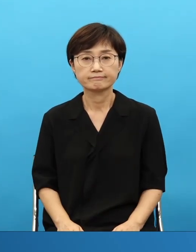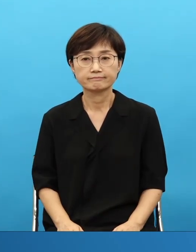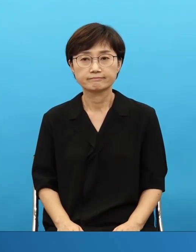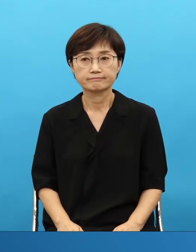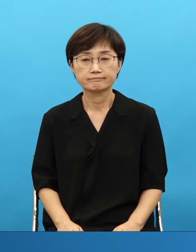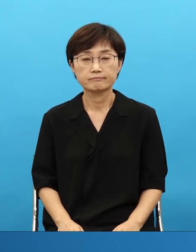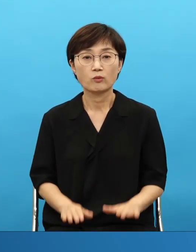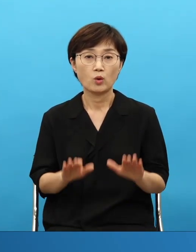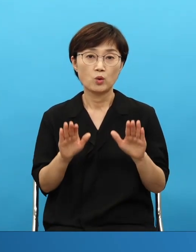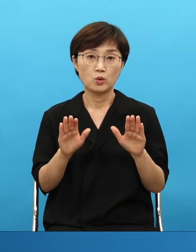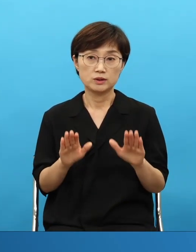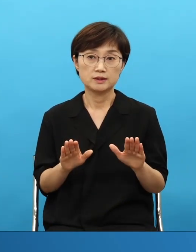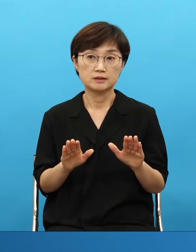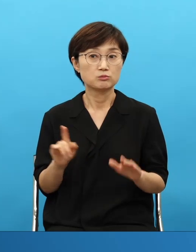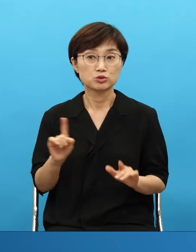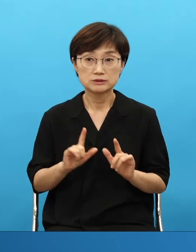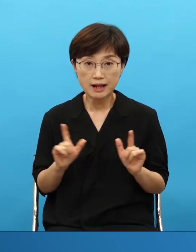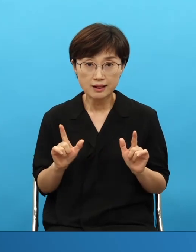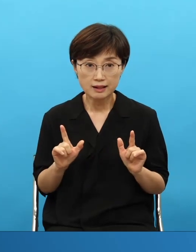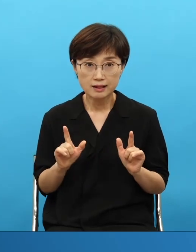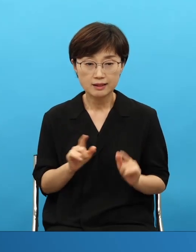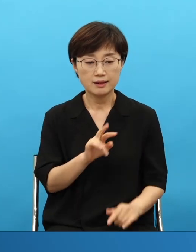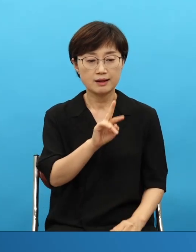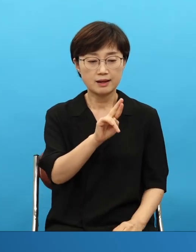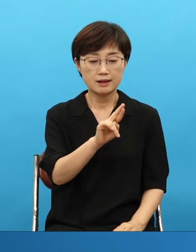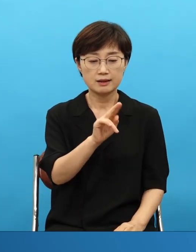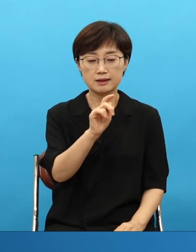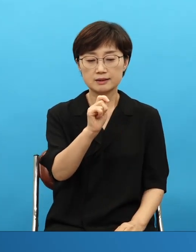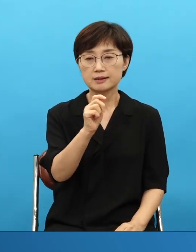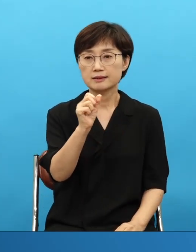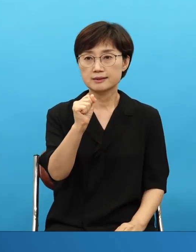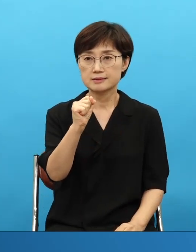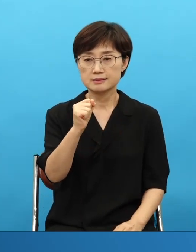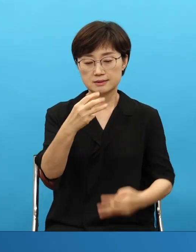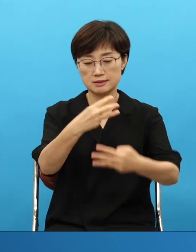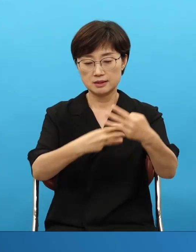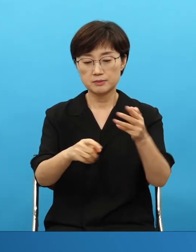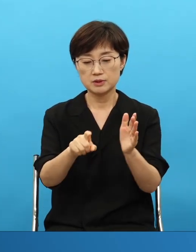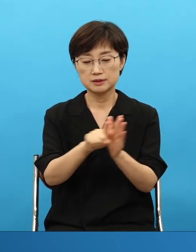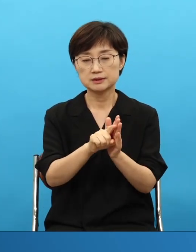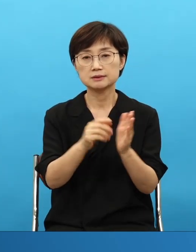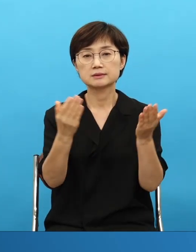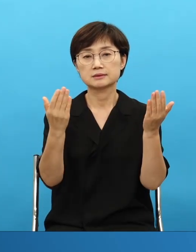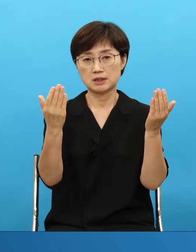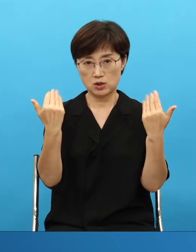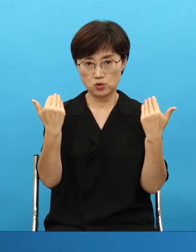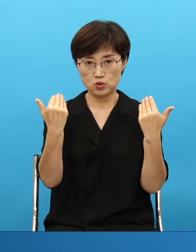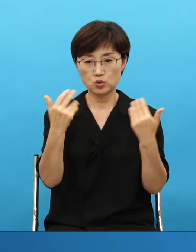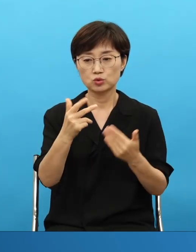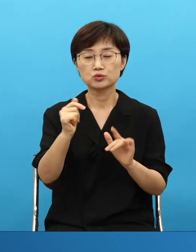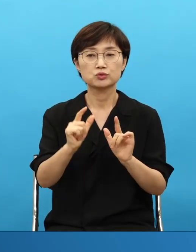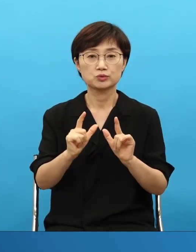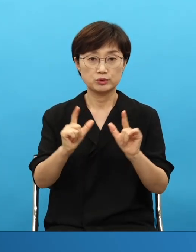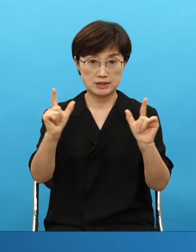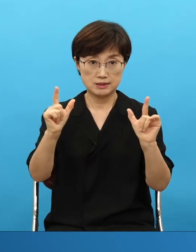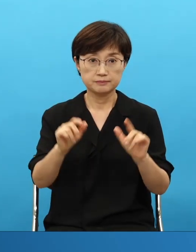예, 오늘은 우리 RTS 주일로 지키고 있습니다. 今天是 RTS 主日礼拜。 지금 해외에서도